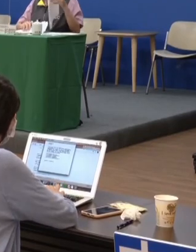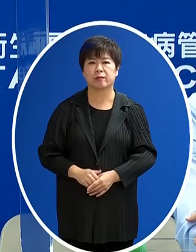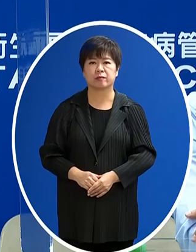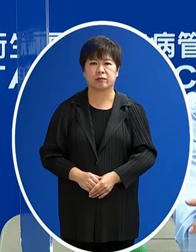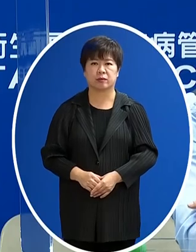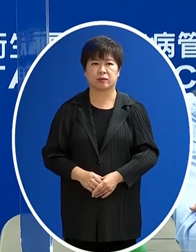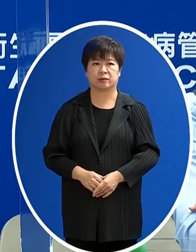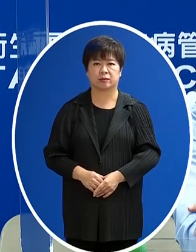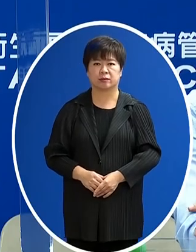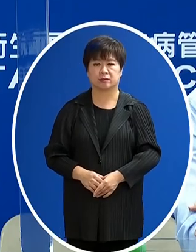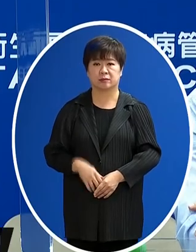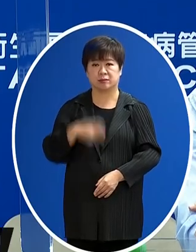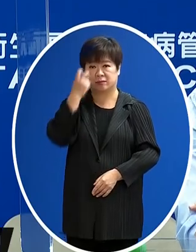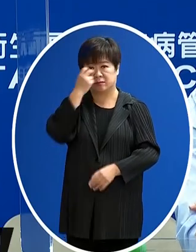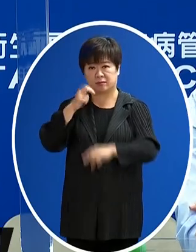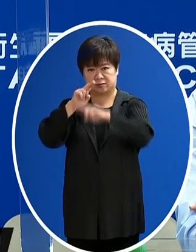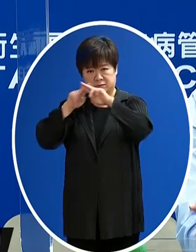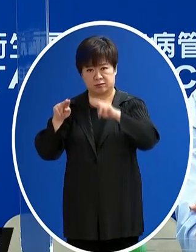四甲其他疫苗七天来都完成来比，但是中共主要是因为标准品较晚到位。